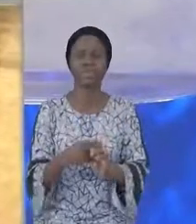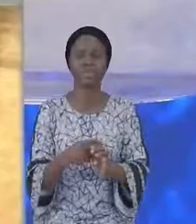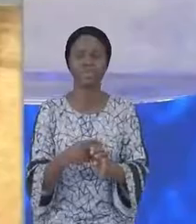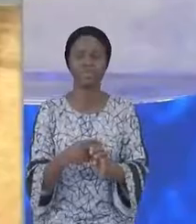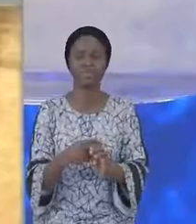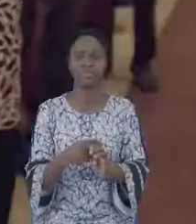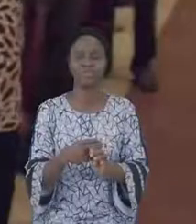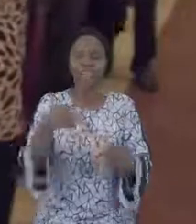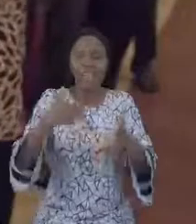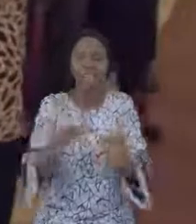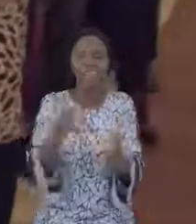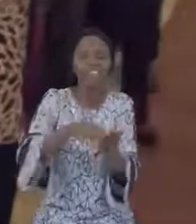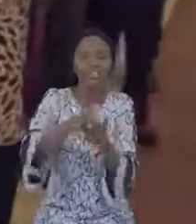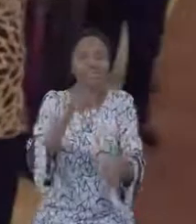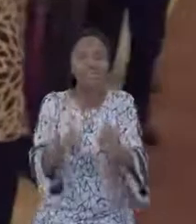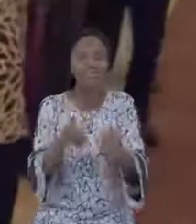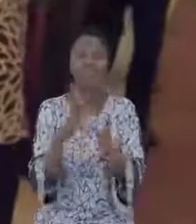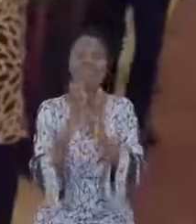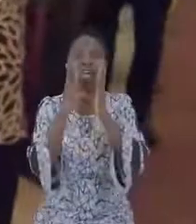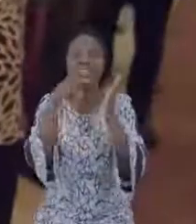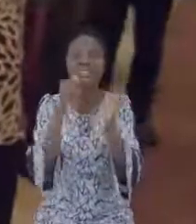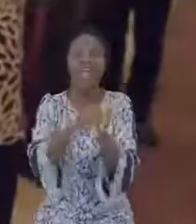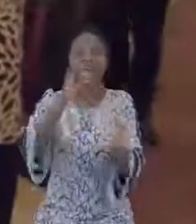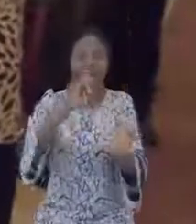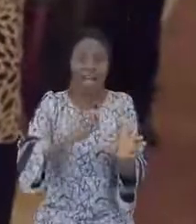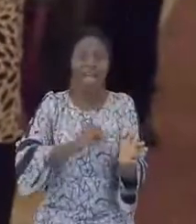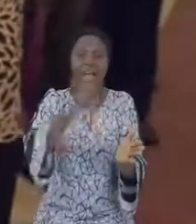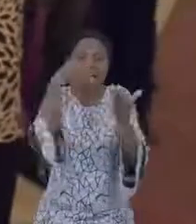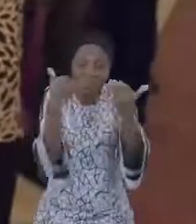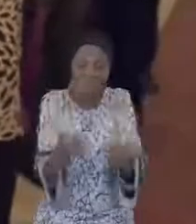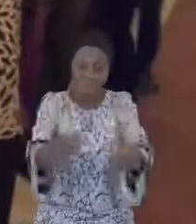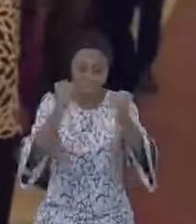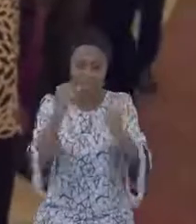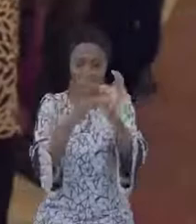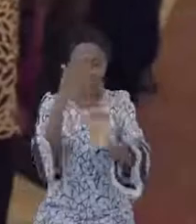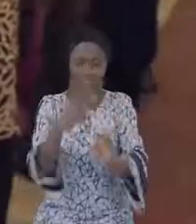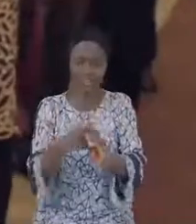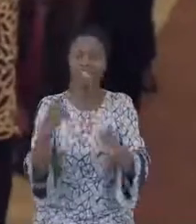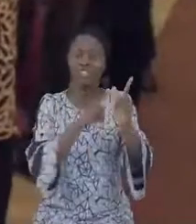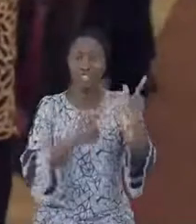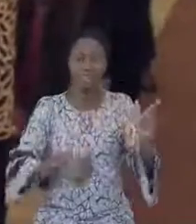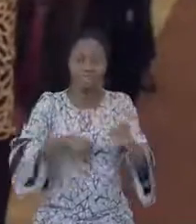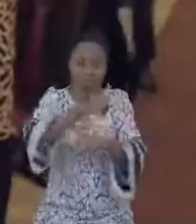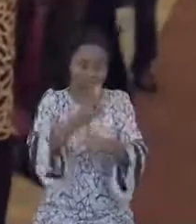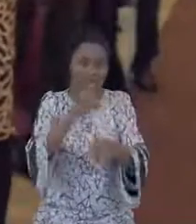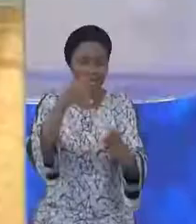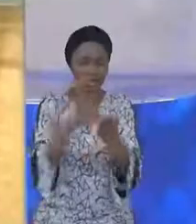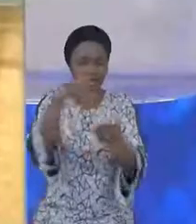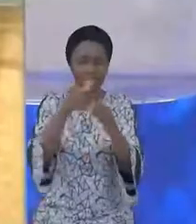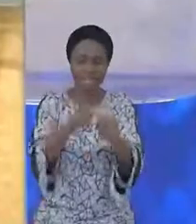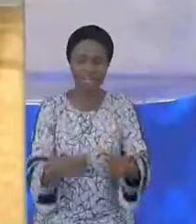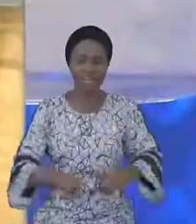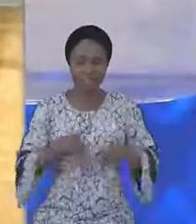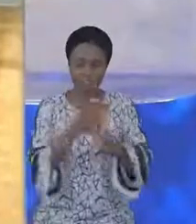Que le faible dise, je suis fort. Puisse le Seigneur le confirmer dans chaque bouche au